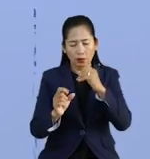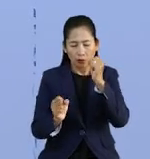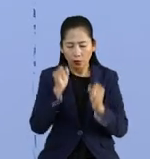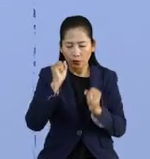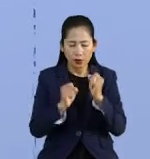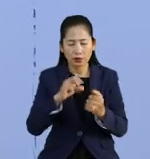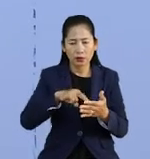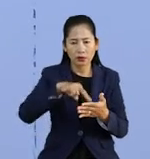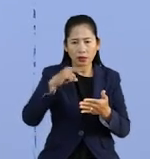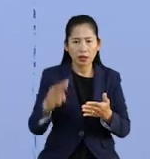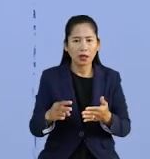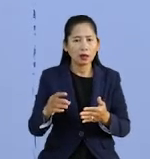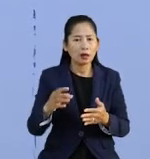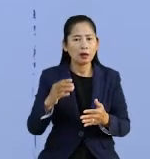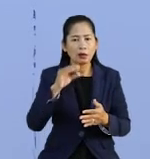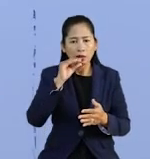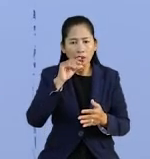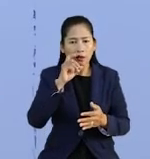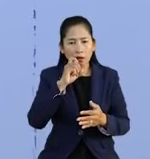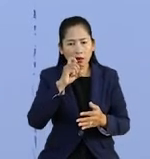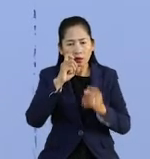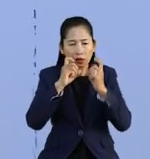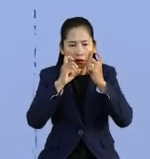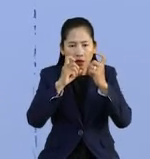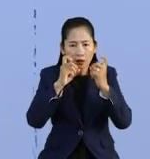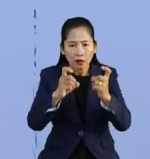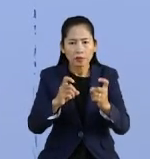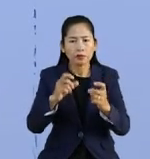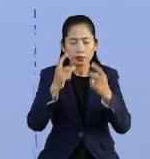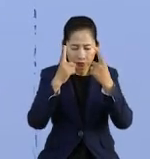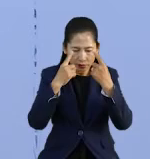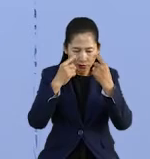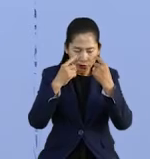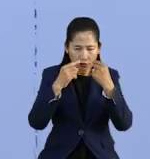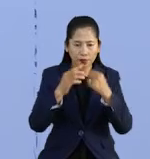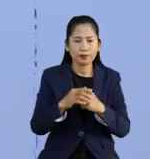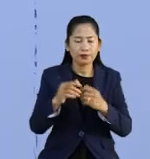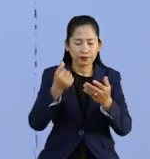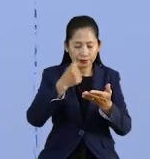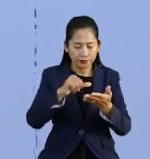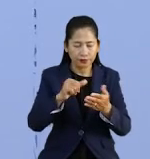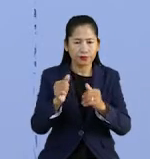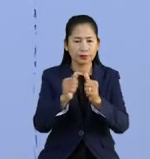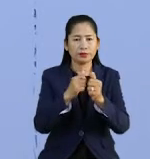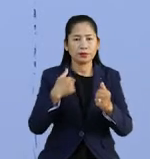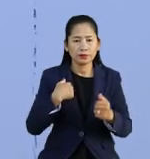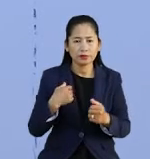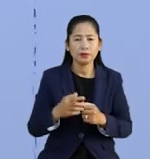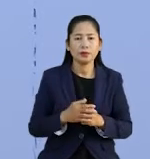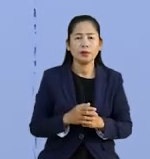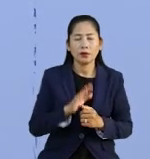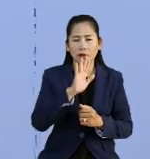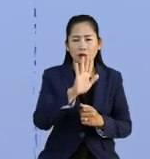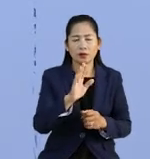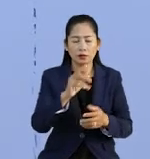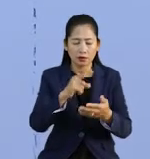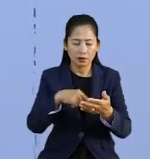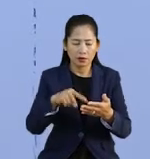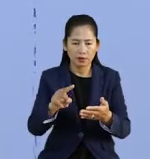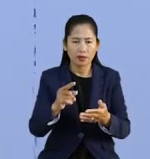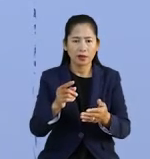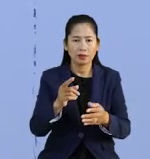ធ្លាក់ក្រហឹមយំបាទយ៉ាងម៉េចដែរកូនអាសូមផ្ទៀងផ្ទាត់ជាមួយនឹងលោកគ្រូហើយកូនធ្វើកំ